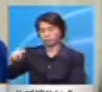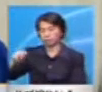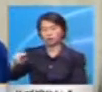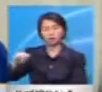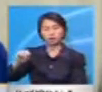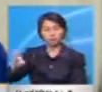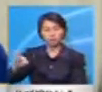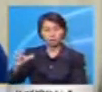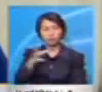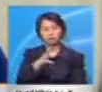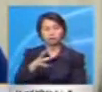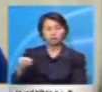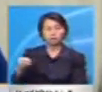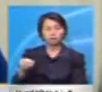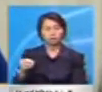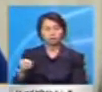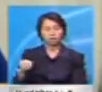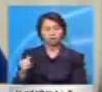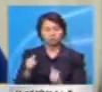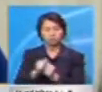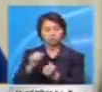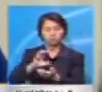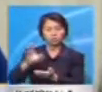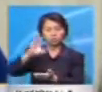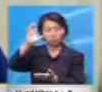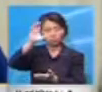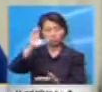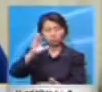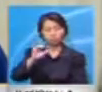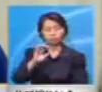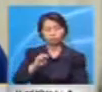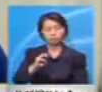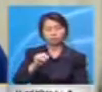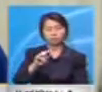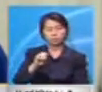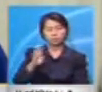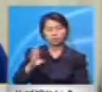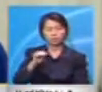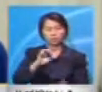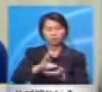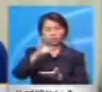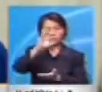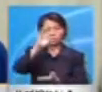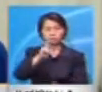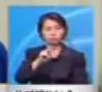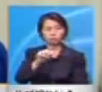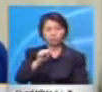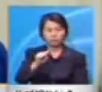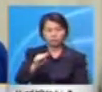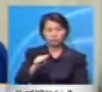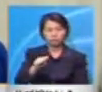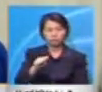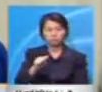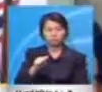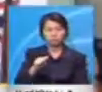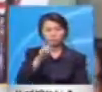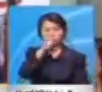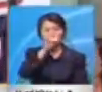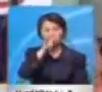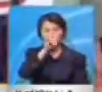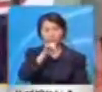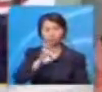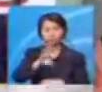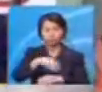bersama dengan kolej dmdi dan juga k Universiti Islam Melaka